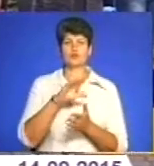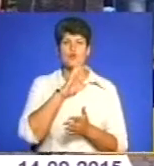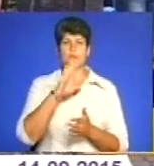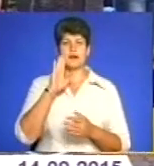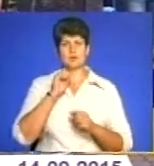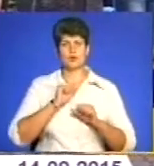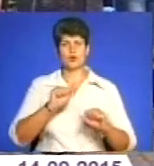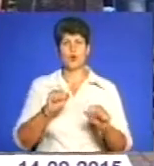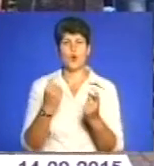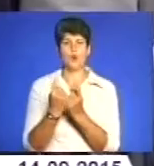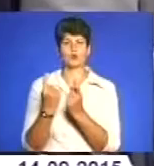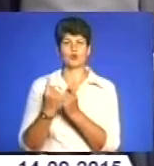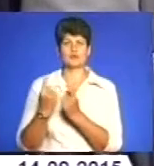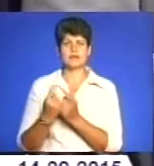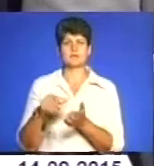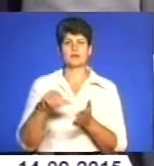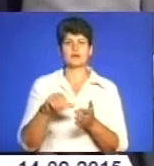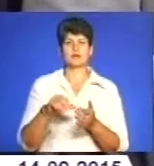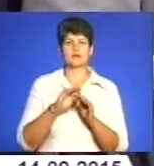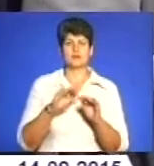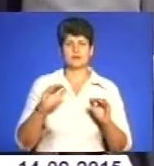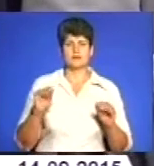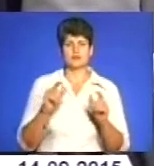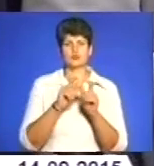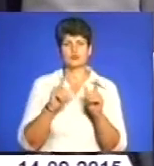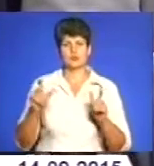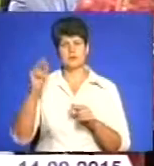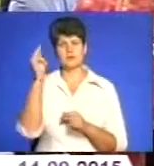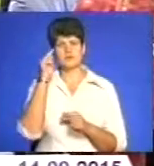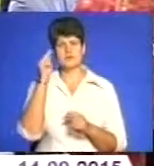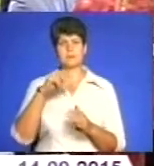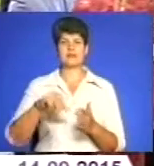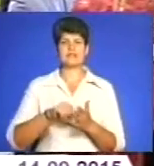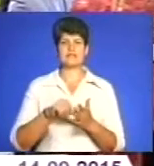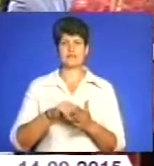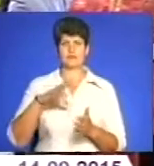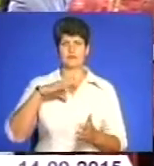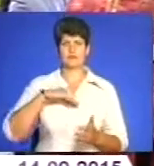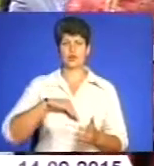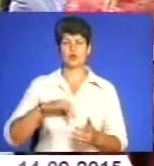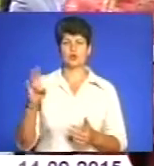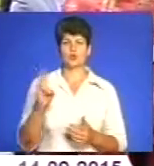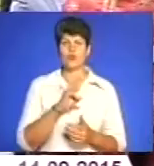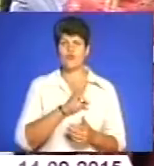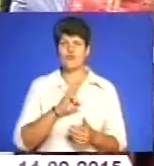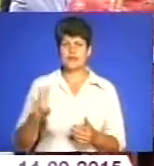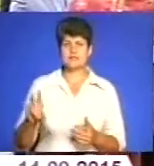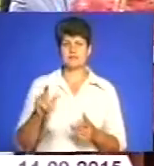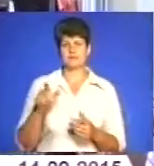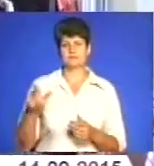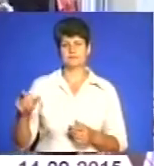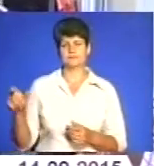його однокласників, учнів та вчителів школи, де він навчався, представників духовенства та громадськості